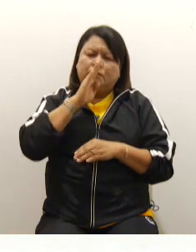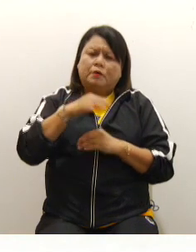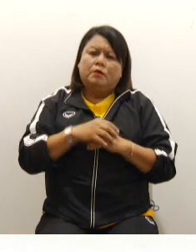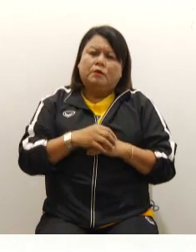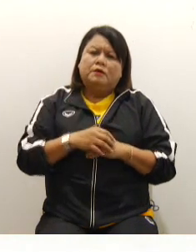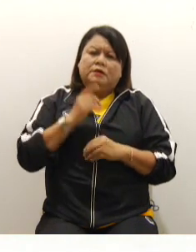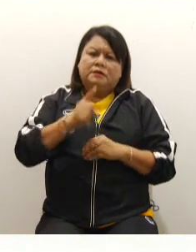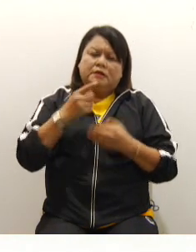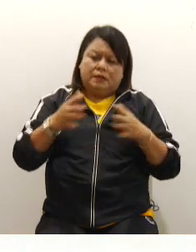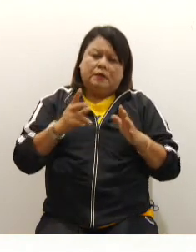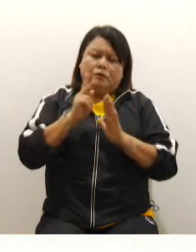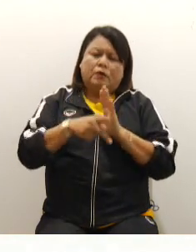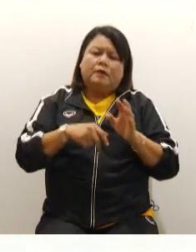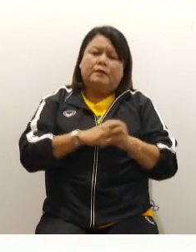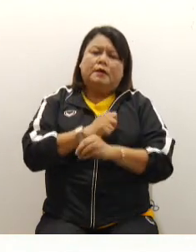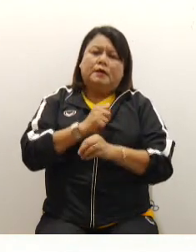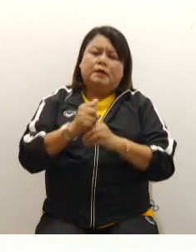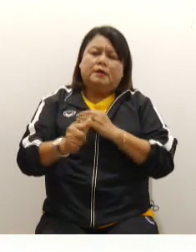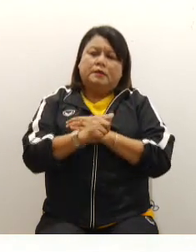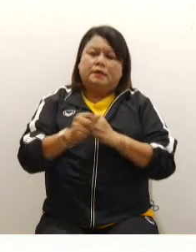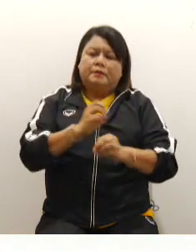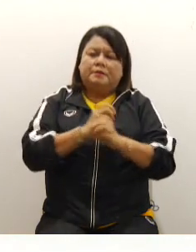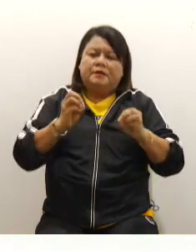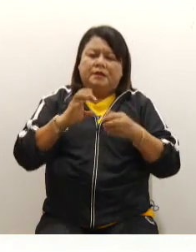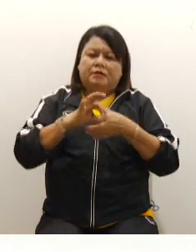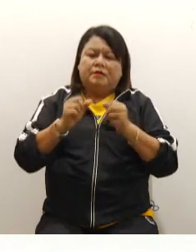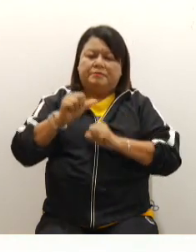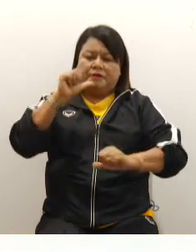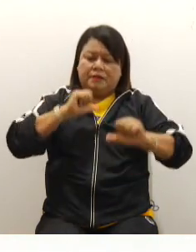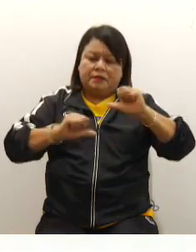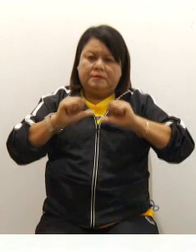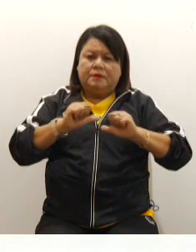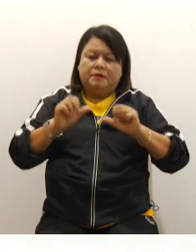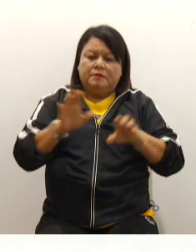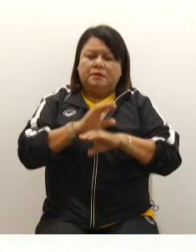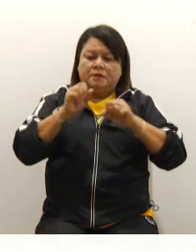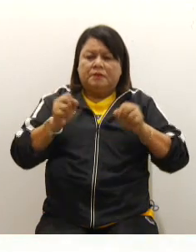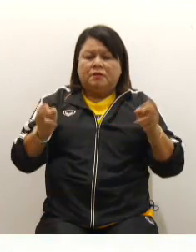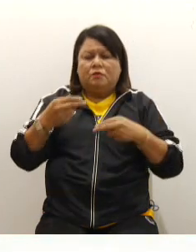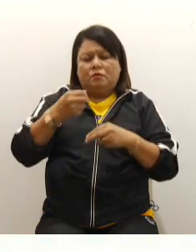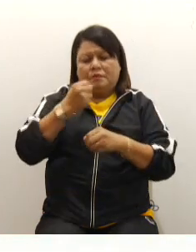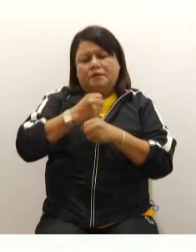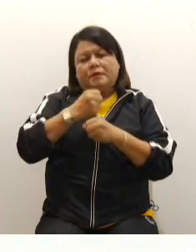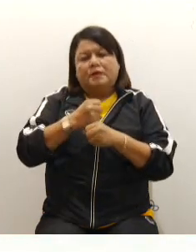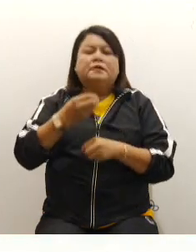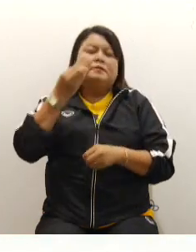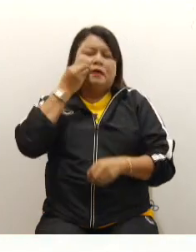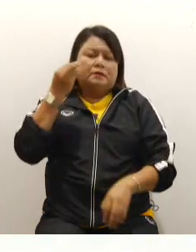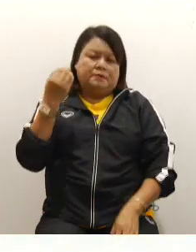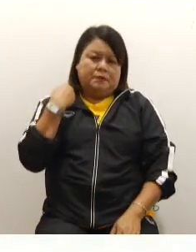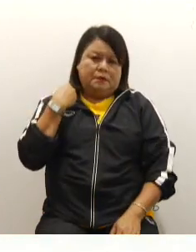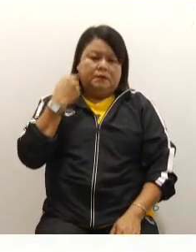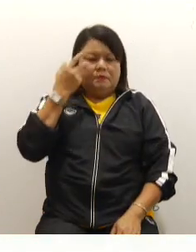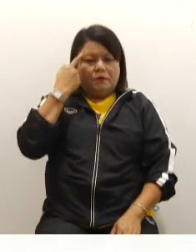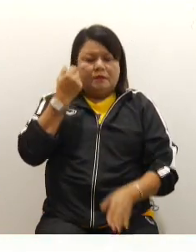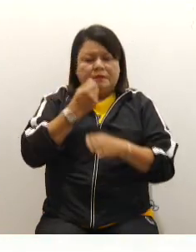เรื่องความปลอดภัยเนี่ยเกี่ยวกับสารเคมีเนี่ยมันก็จะมีไม่ใช่แค่ในห้องปฏิบัติการเท่านั้นในที่บ้านเราก็มีเพราะว่าบ้านเราก็มีส